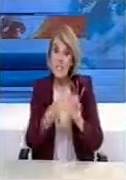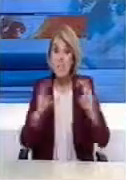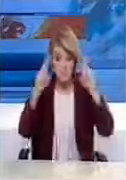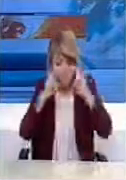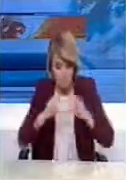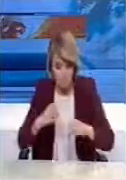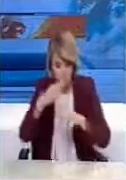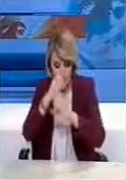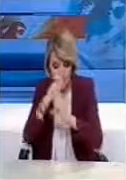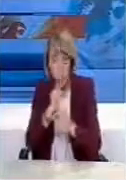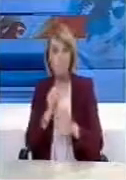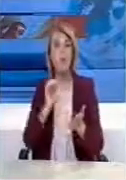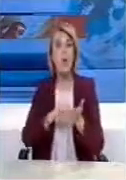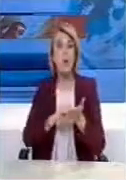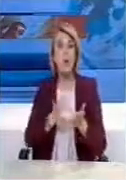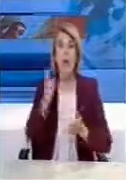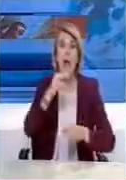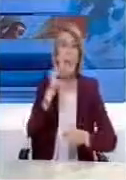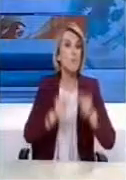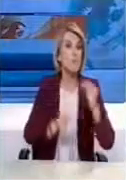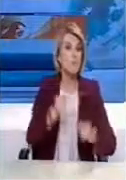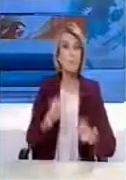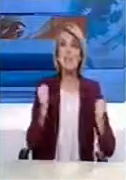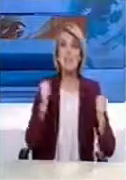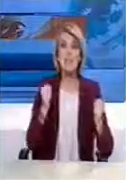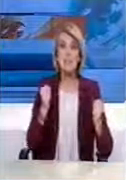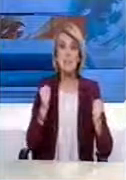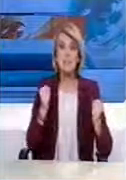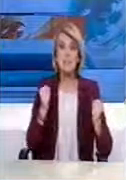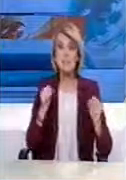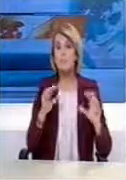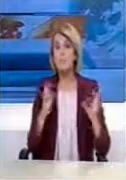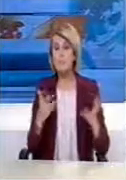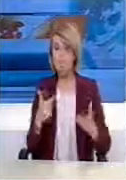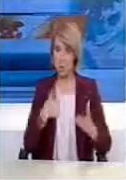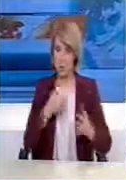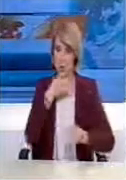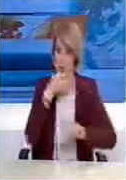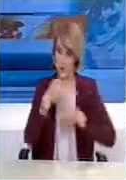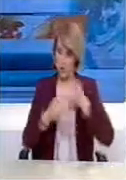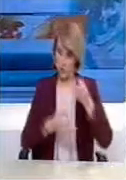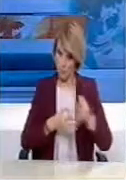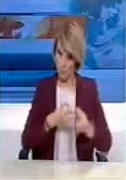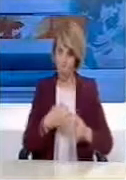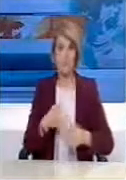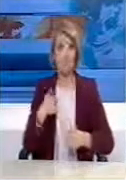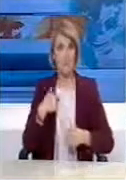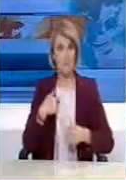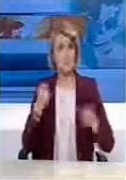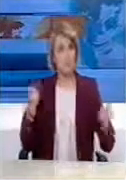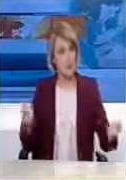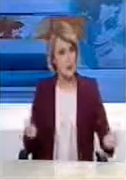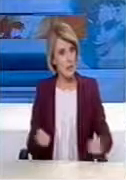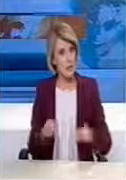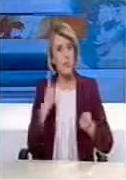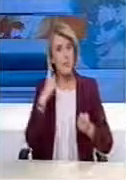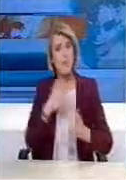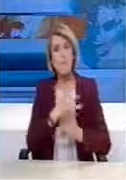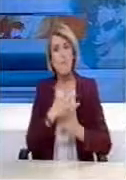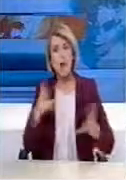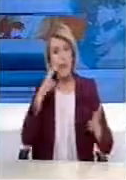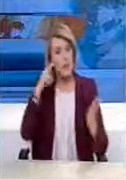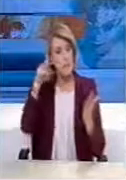για άλλες καταστάσεις αυτή την περίοδο του κορονοϊού, έχω να σας αναφέρω ότι σε μια μεγάλη μελέτη που